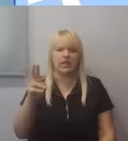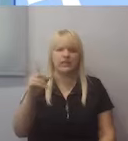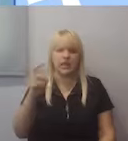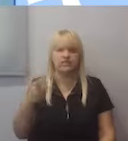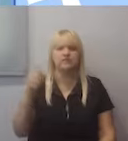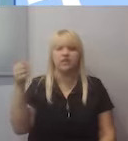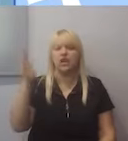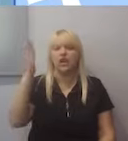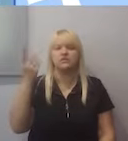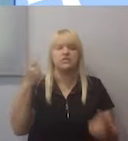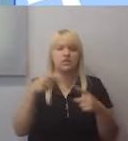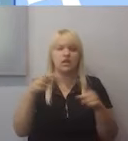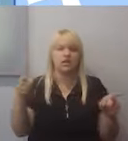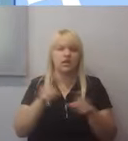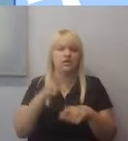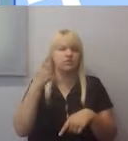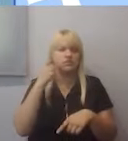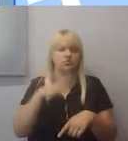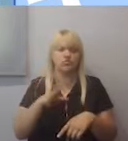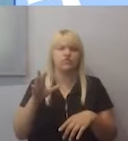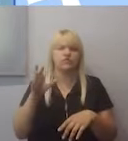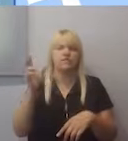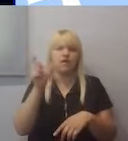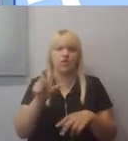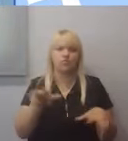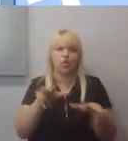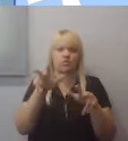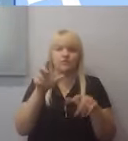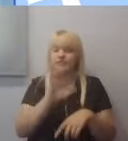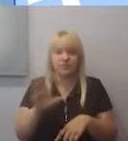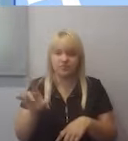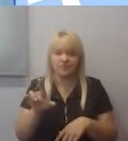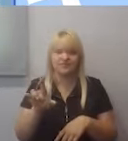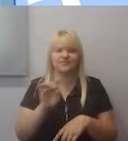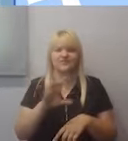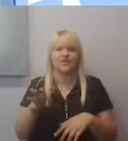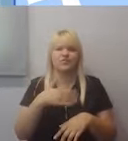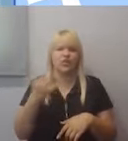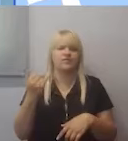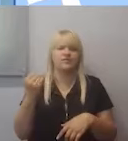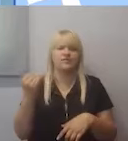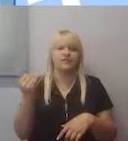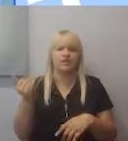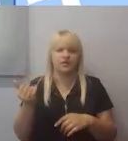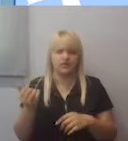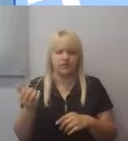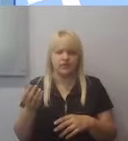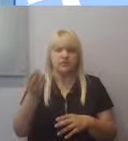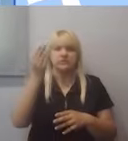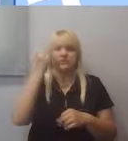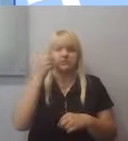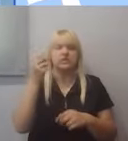visticamāk dzirdēsim arī vārdu drons nedzirdēsim katrā ziņā ārkārtīgi intriģējoša tēma urbānā izdzīvošana